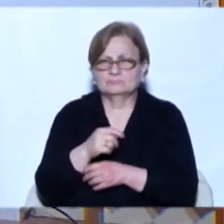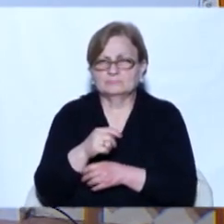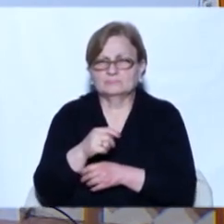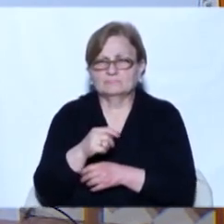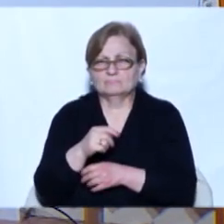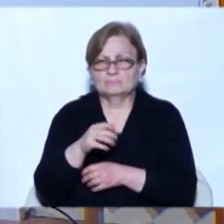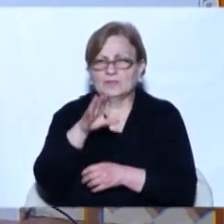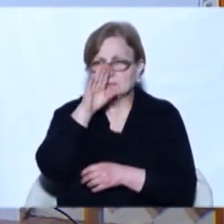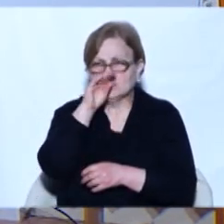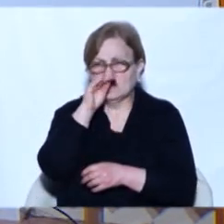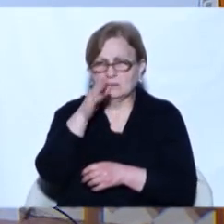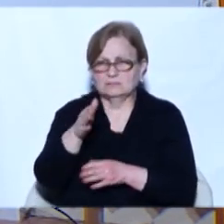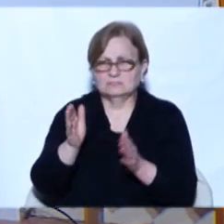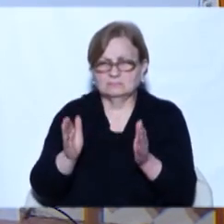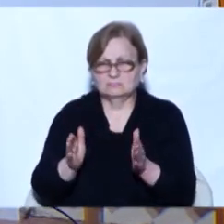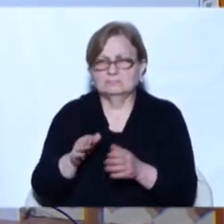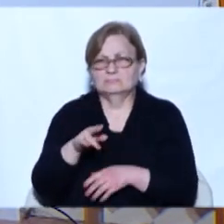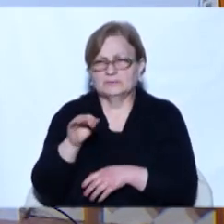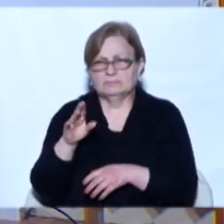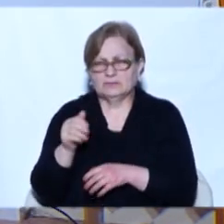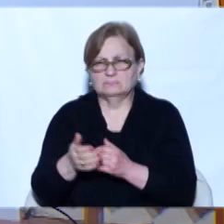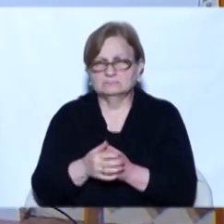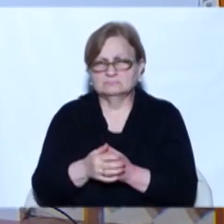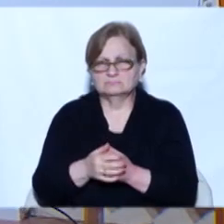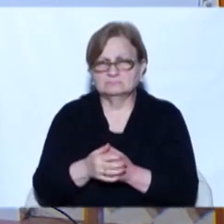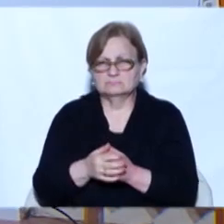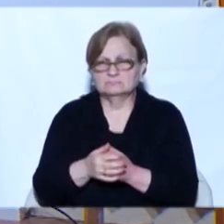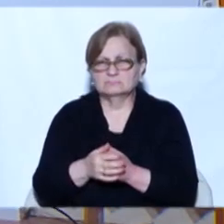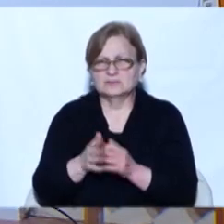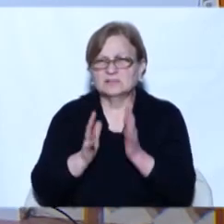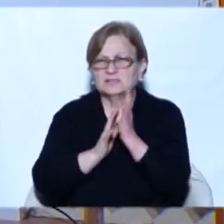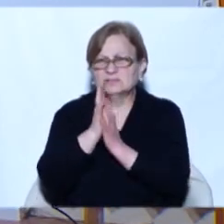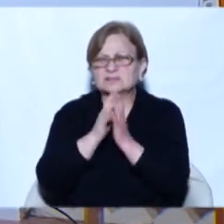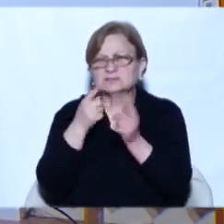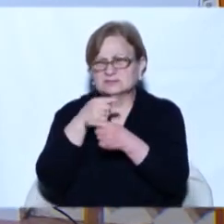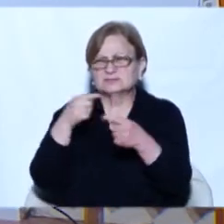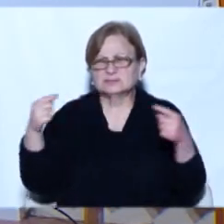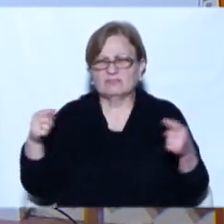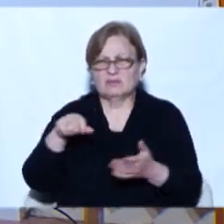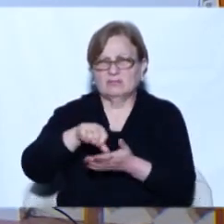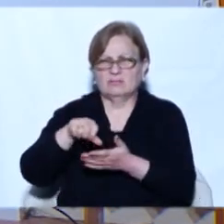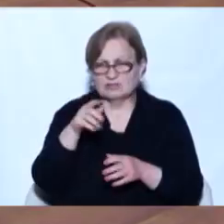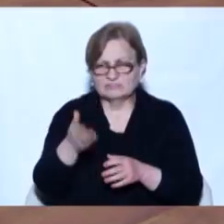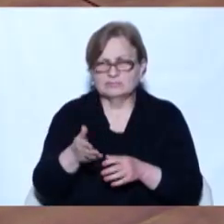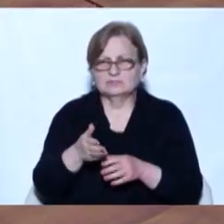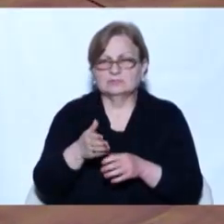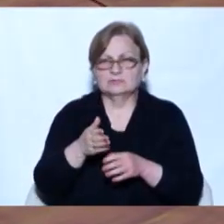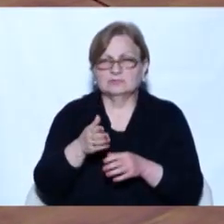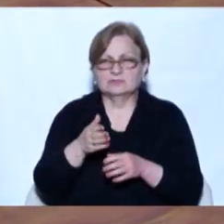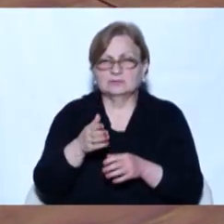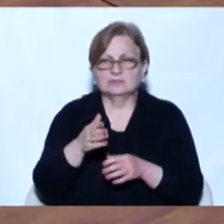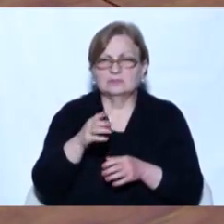ფილთაზარის ძაღლი პიპა და ტყის სხვა ბინადრები. მაგალითად,